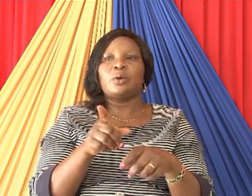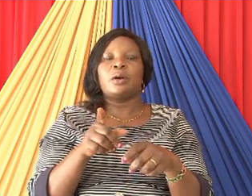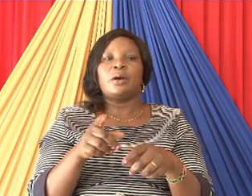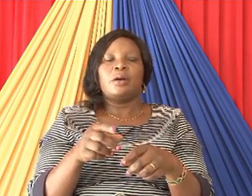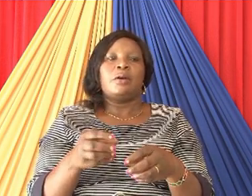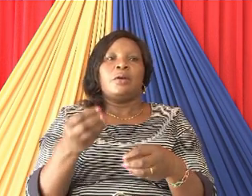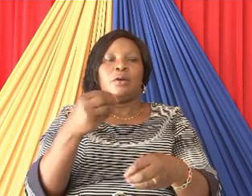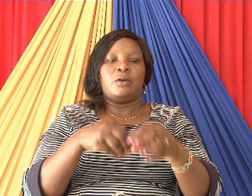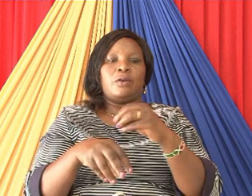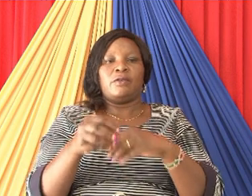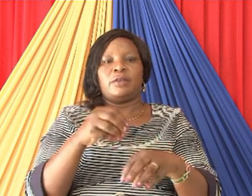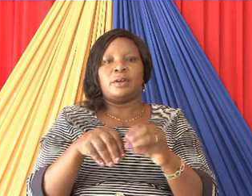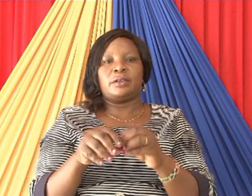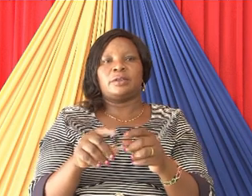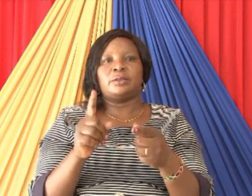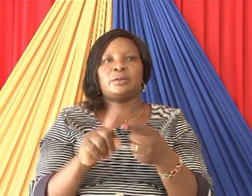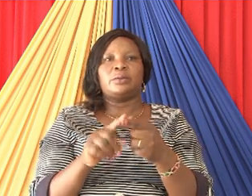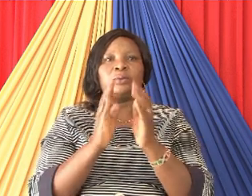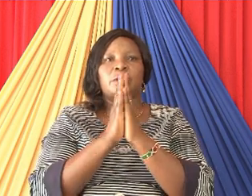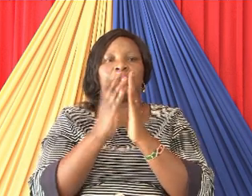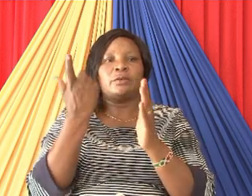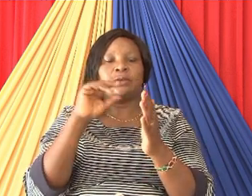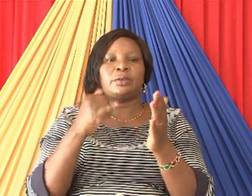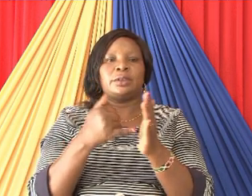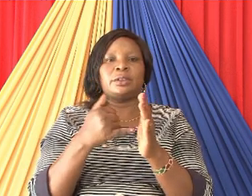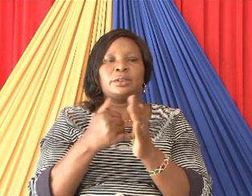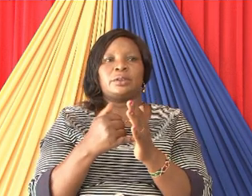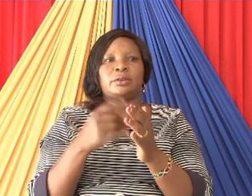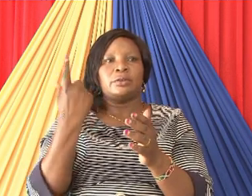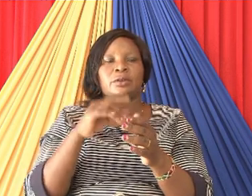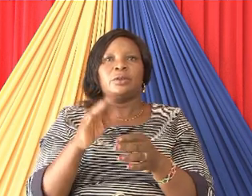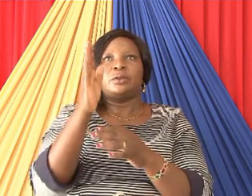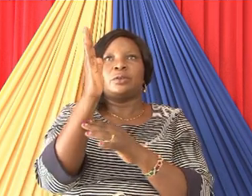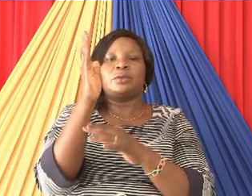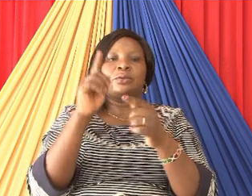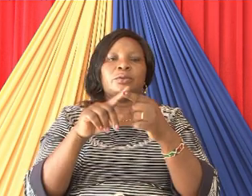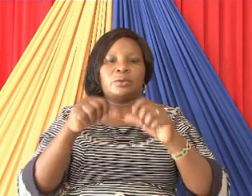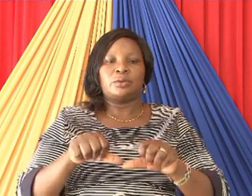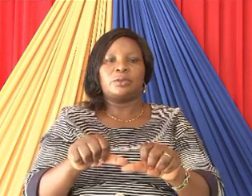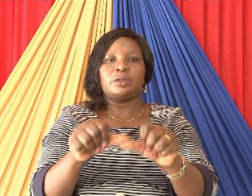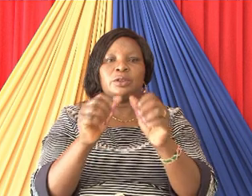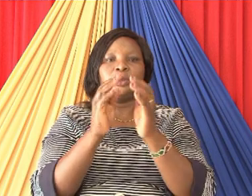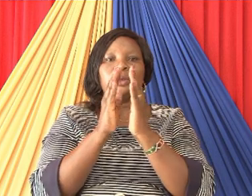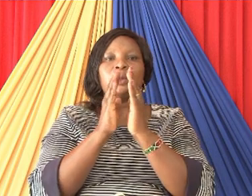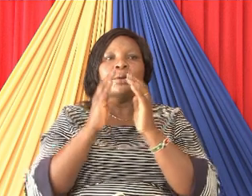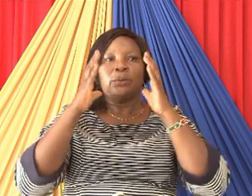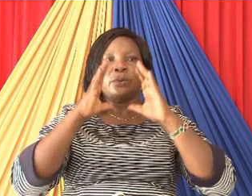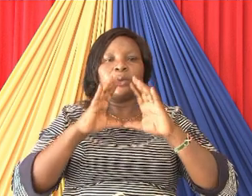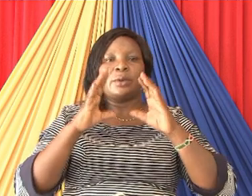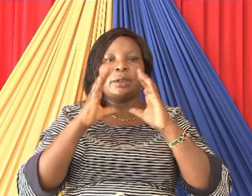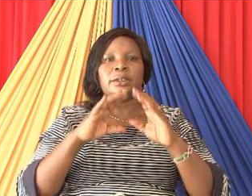forward so that we can pray ili Mungu azidi kutubariki. Na tunapoendelea